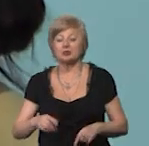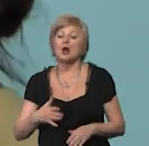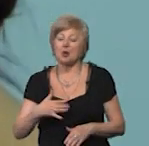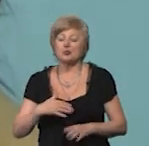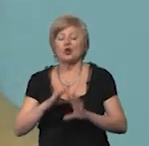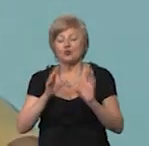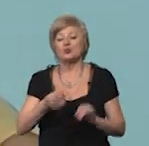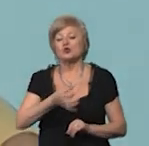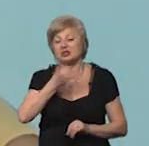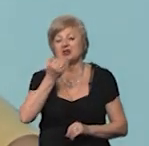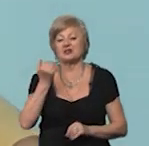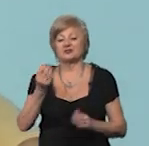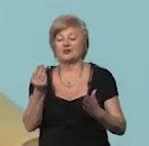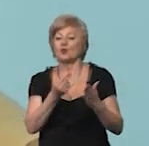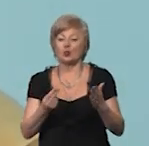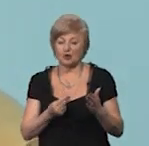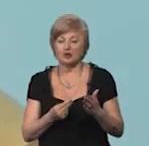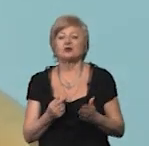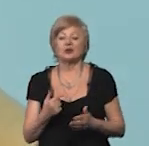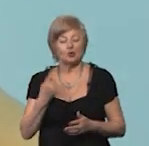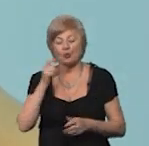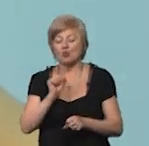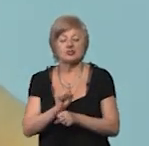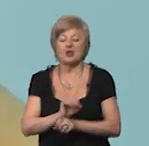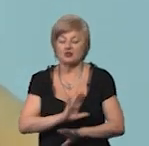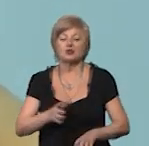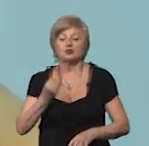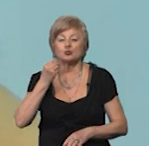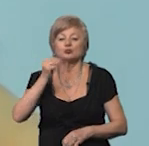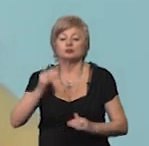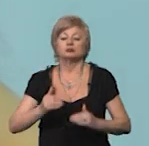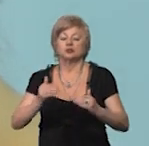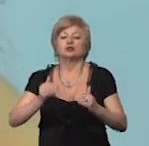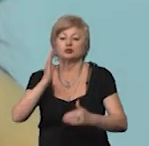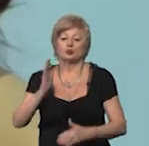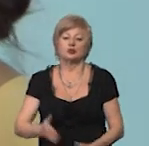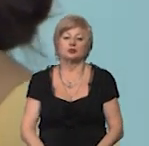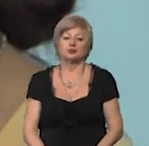дуже цікаві роботи. Я думаю, що він не зупиниться, буде ще просуватись якось.